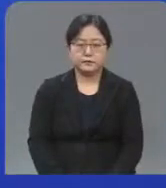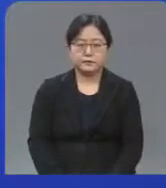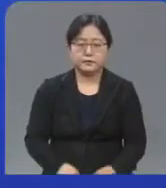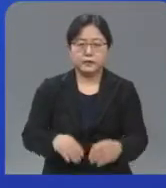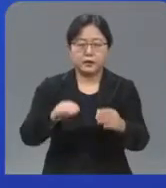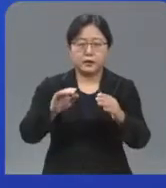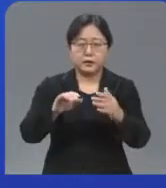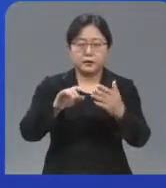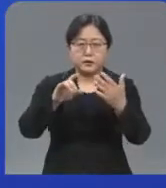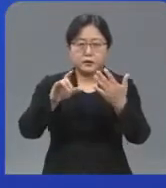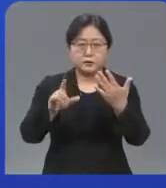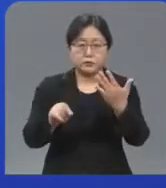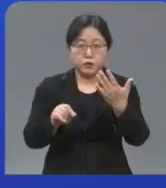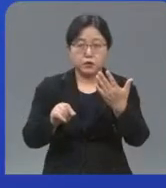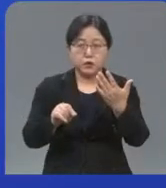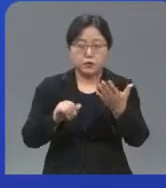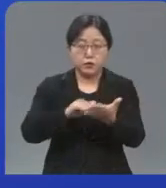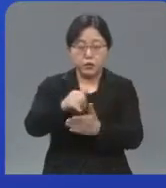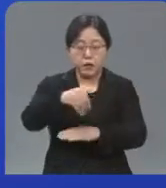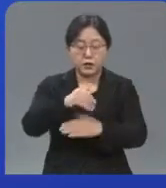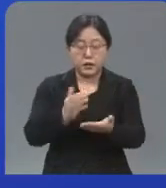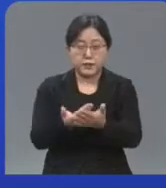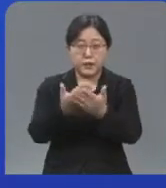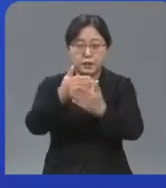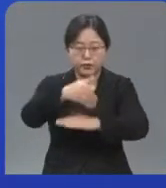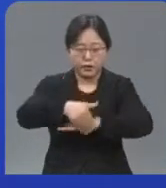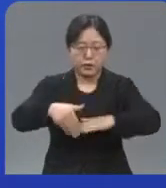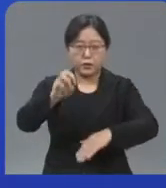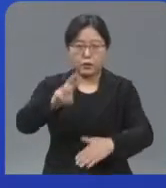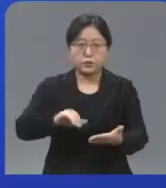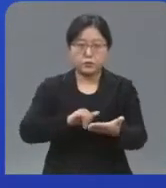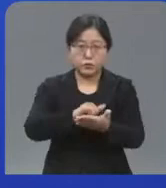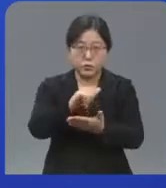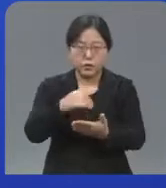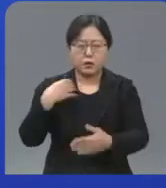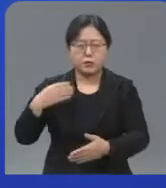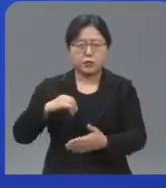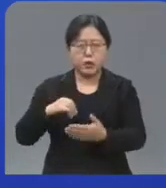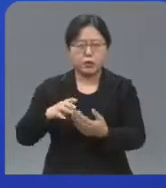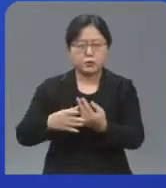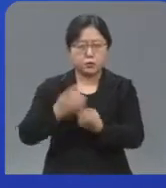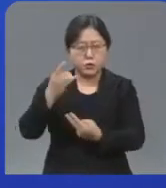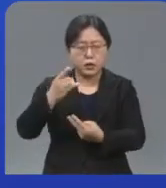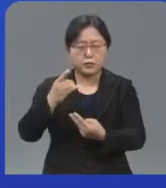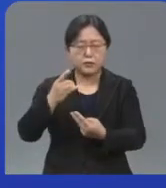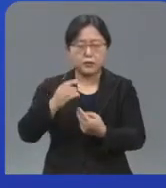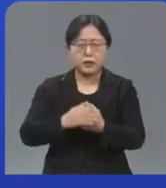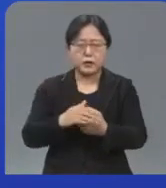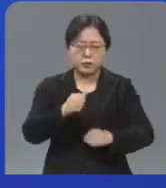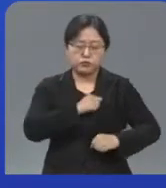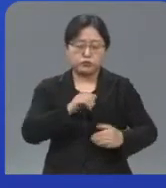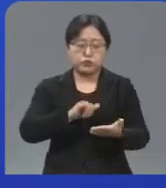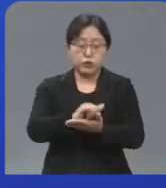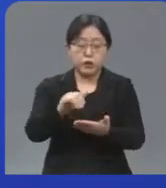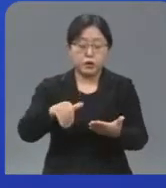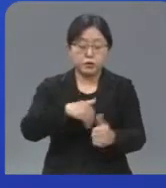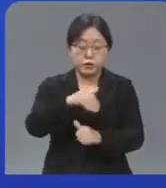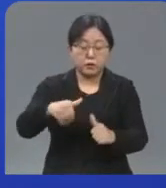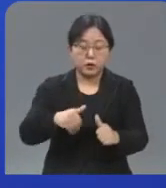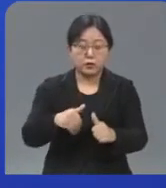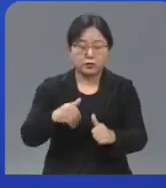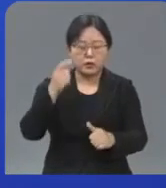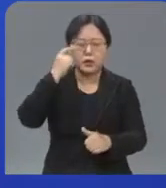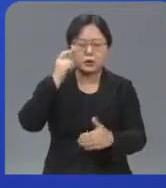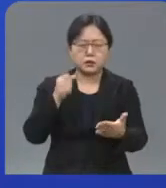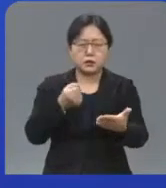이달 내에 확정될 정부의 공항 개발 계획에 광주공항의 무안공항으로의 통합 시기를 군공항 이전 상황도 고려해서